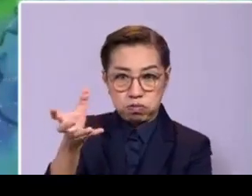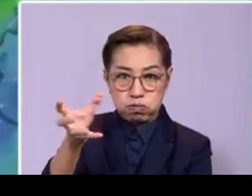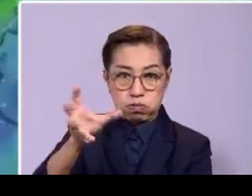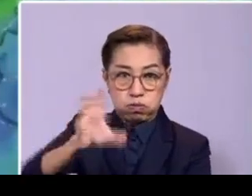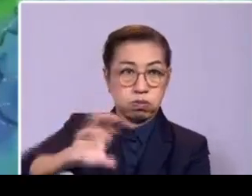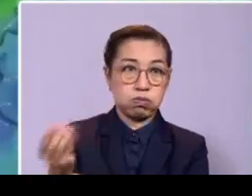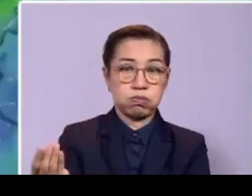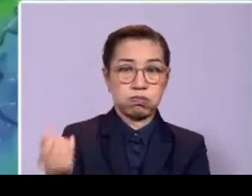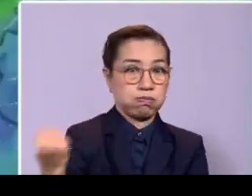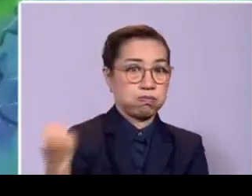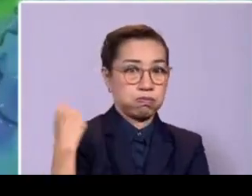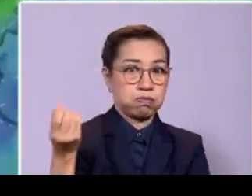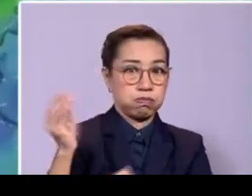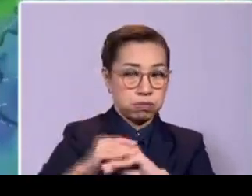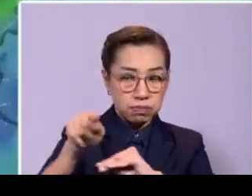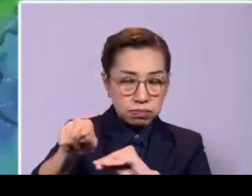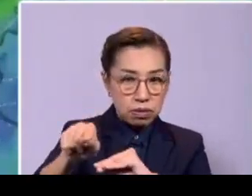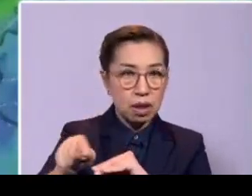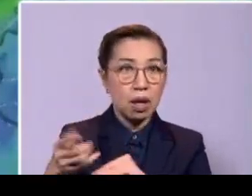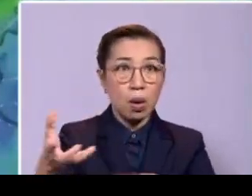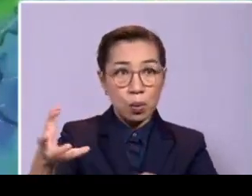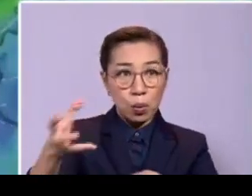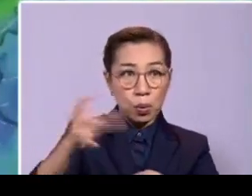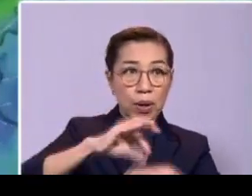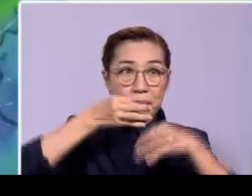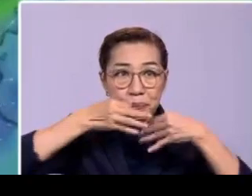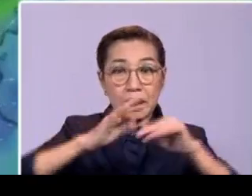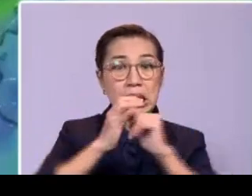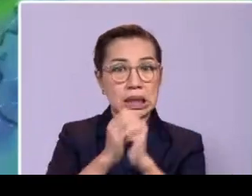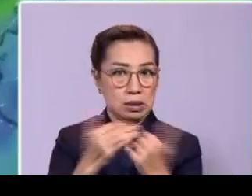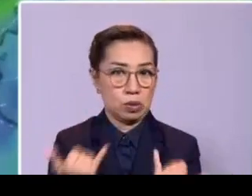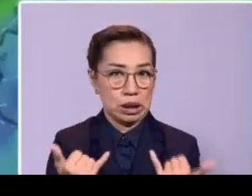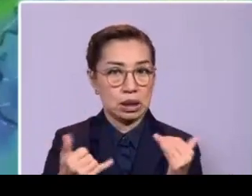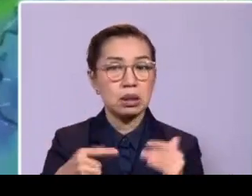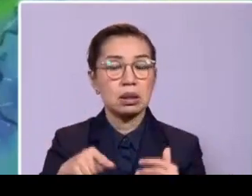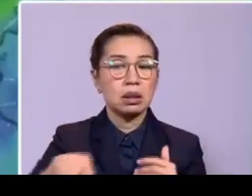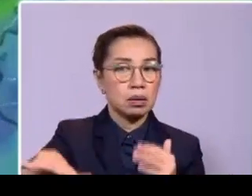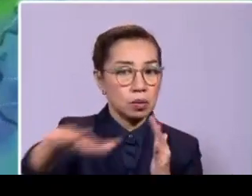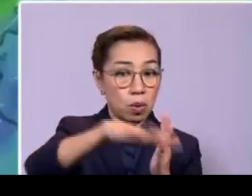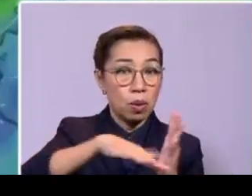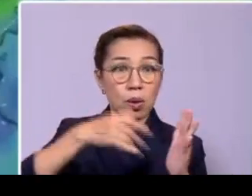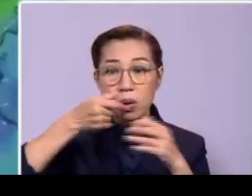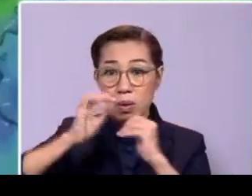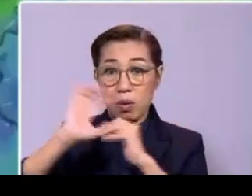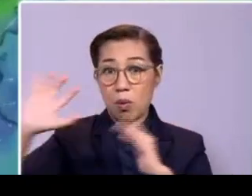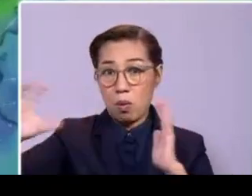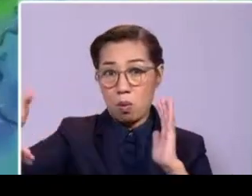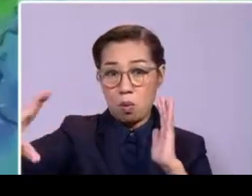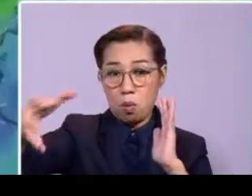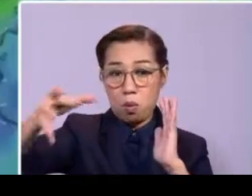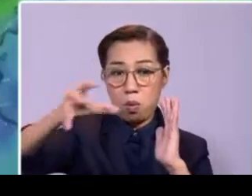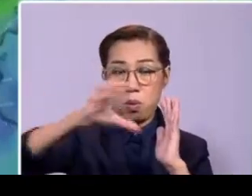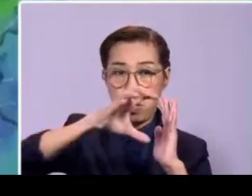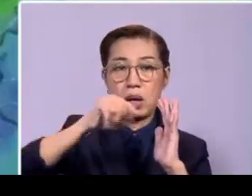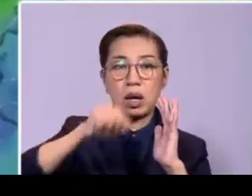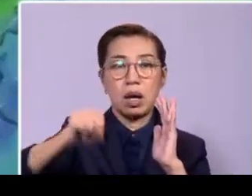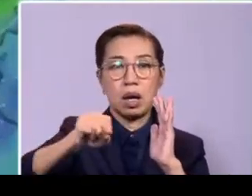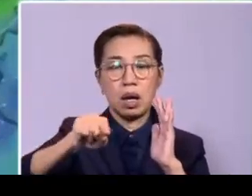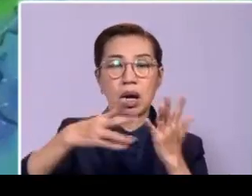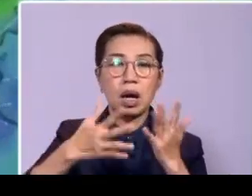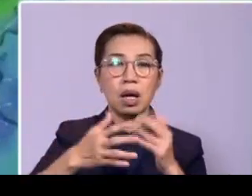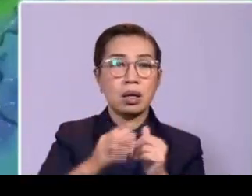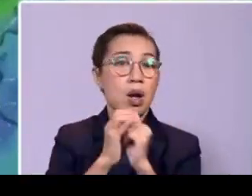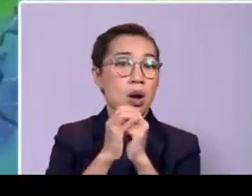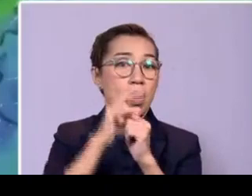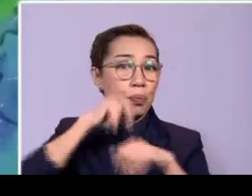เตรียมที่จะเคลื่อนตัวลงสู่ทะเลจีนใต้ในวันนี้เป็นต้นไปแล้วก็คาดกันว่าพายุตัวนี้จะเคลื่อนผ่านตอนใต้ของเกาะไหหล